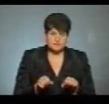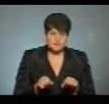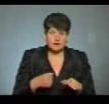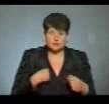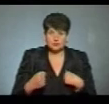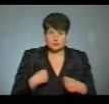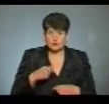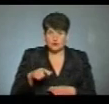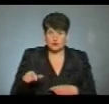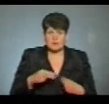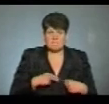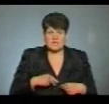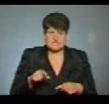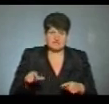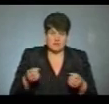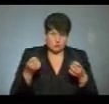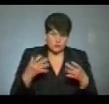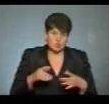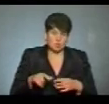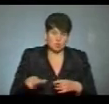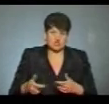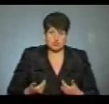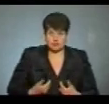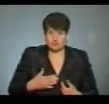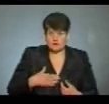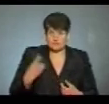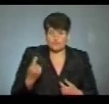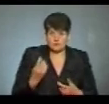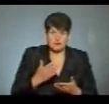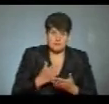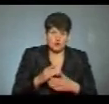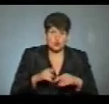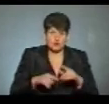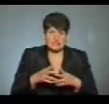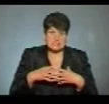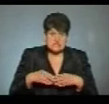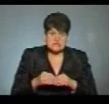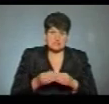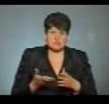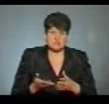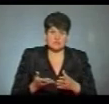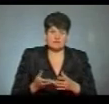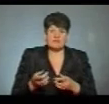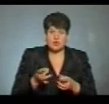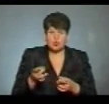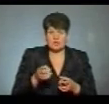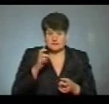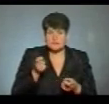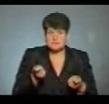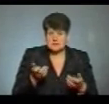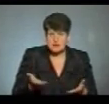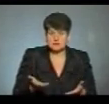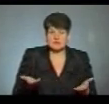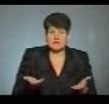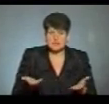страдають люди, працівники, звичайні, це люди, які в нас живуть в області, які мають родини, сім'ї, які діти. В районних адміністраціях. В районних адміністраціях. І